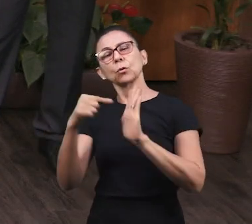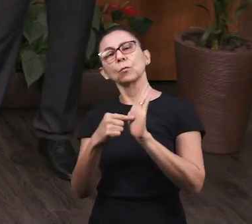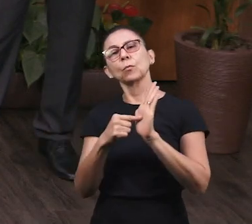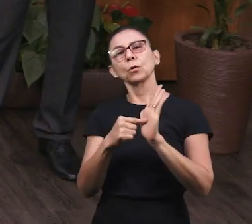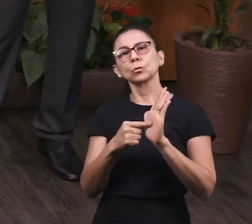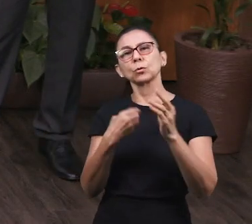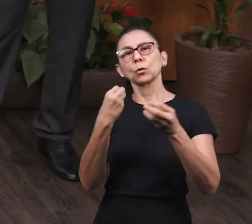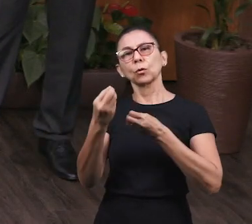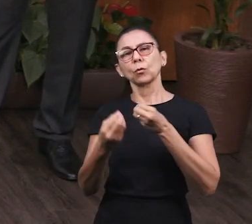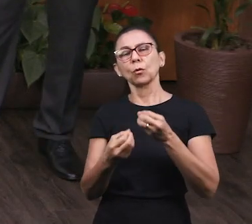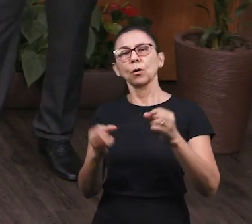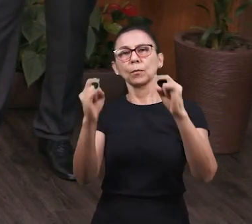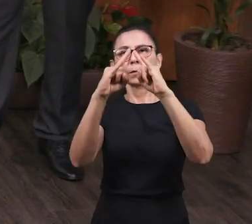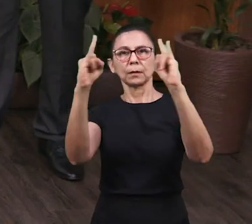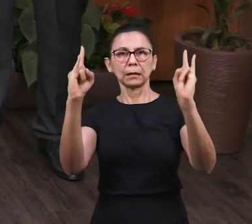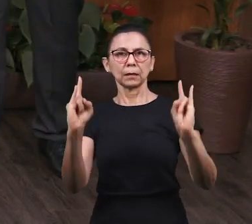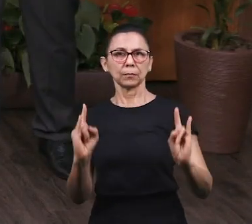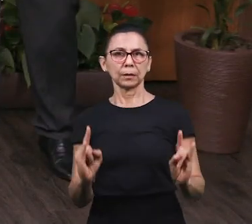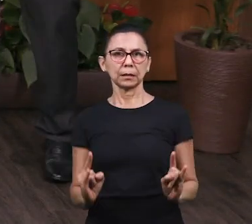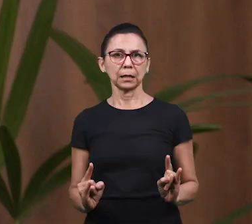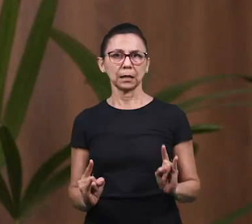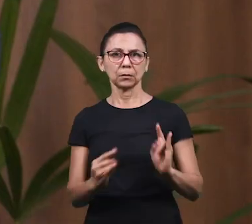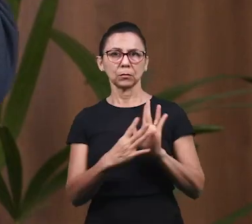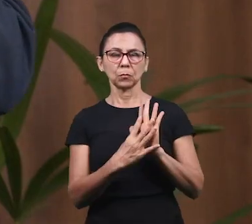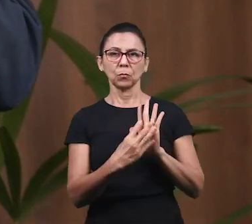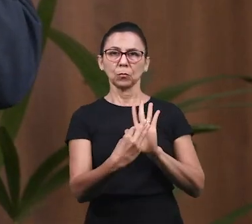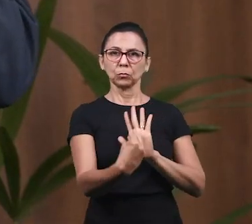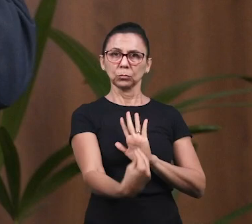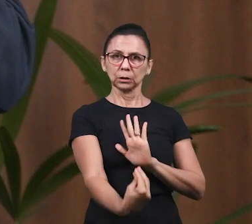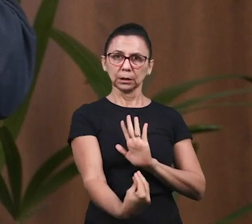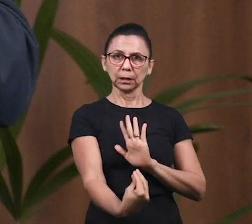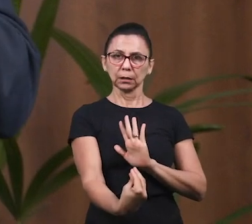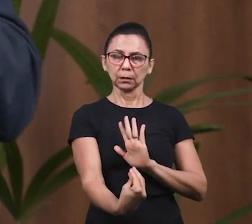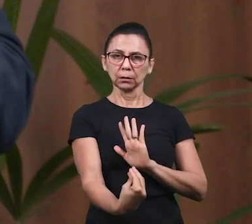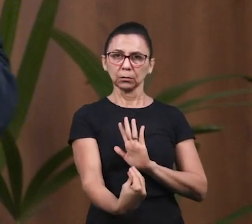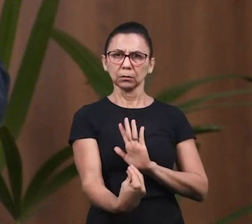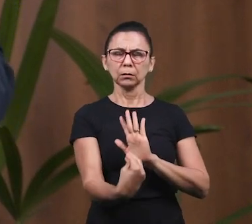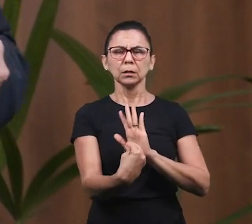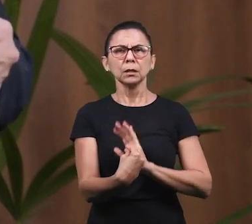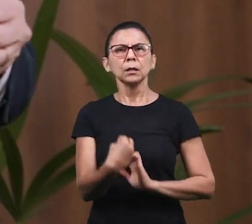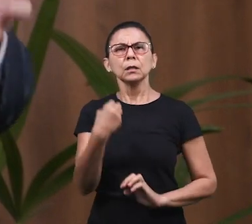du tabernacle. Et regardez bien,